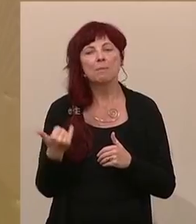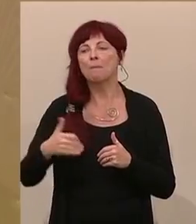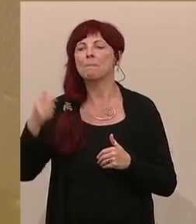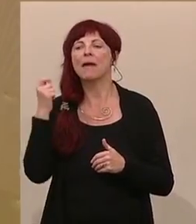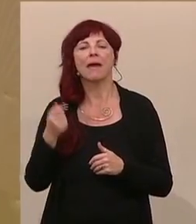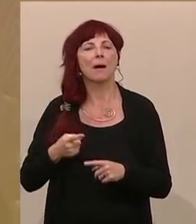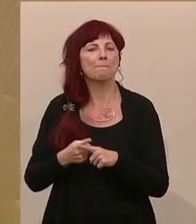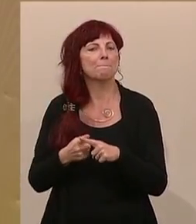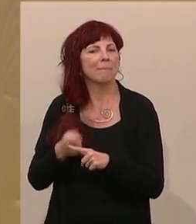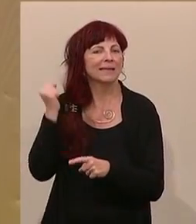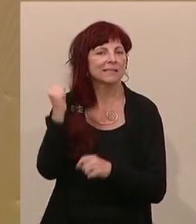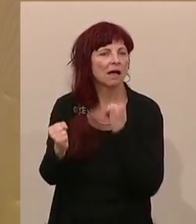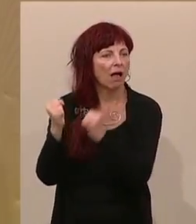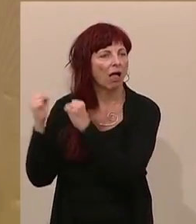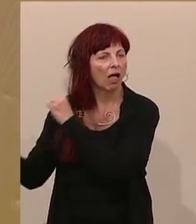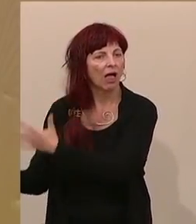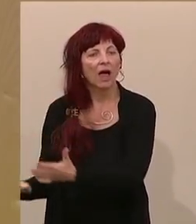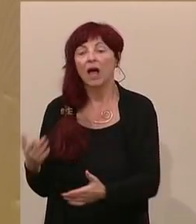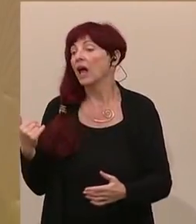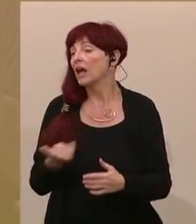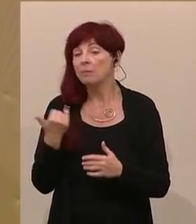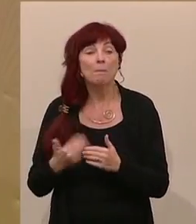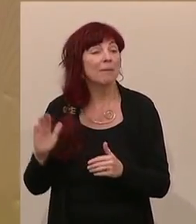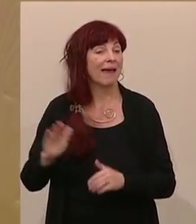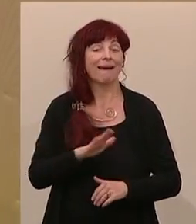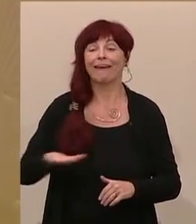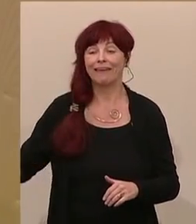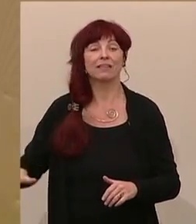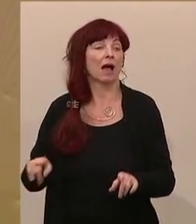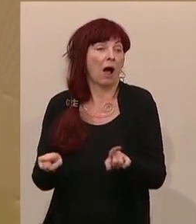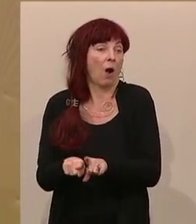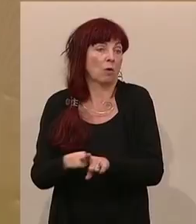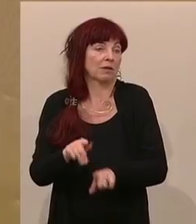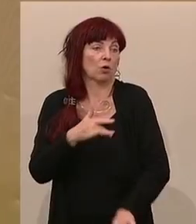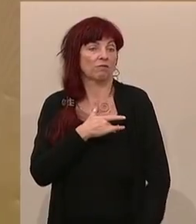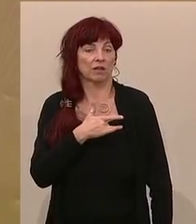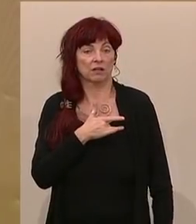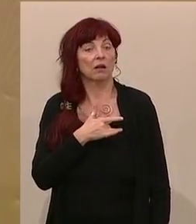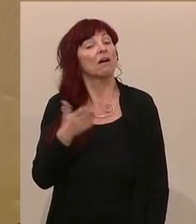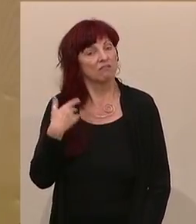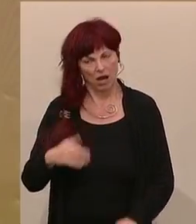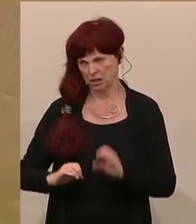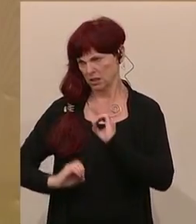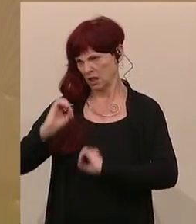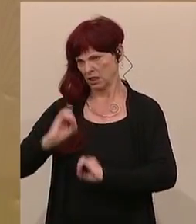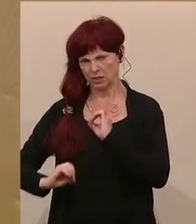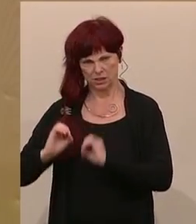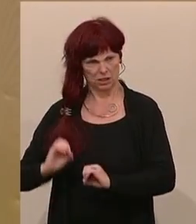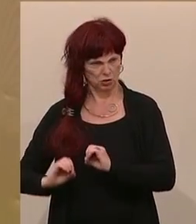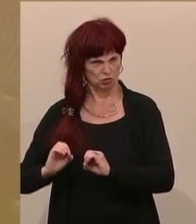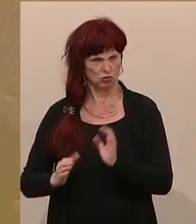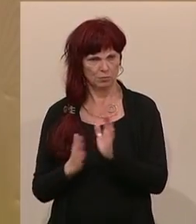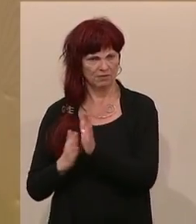an Frauen, Kinder und Pensionisten. Eindeutig, alles erwiesen, statistisch. Und wir haben jetzt in Wiener Neustadt eben erlebt, diesen Mordfall